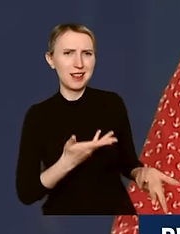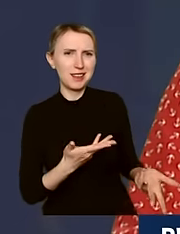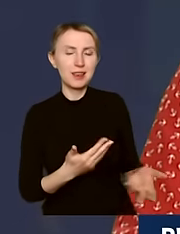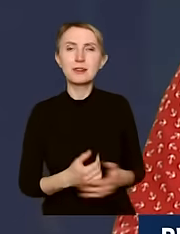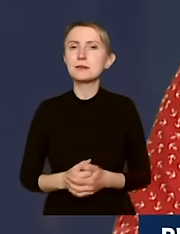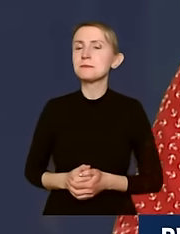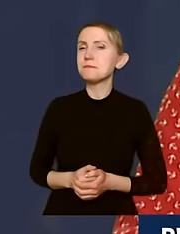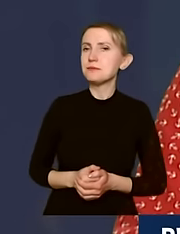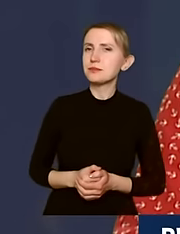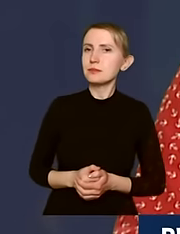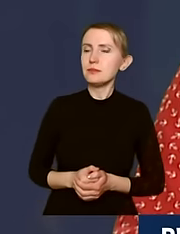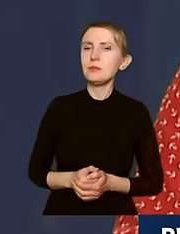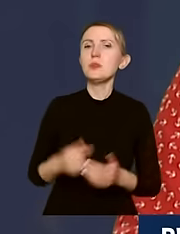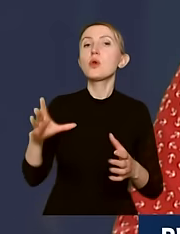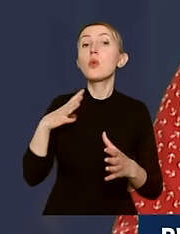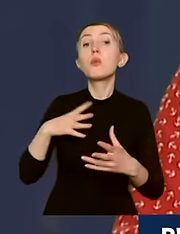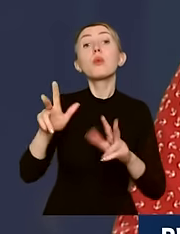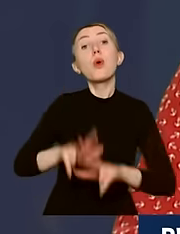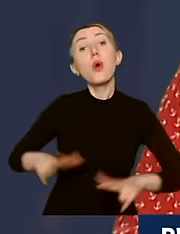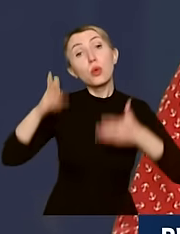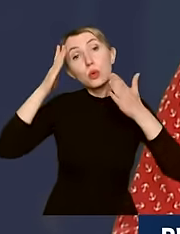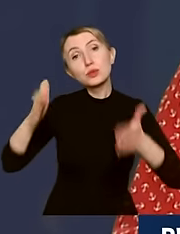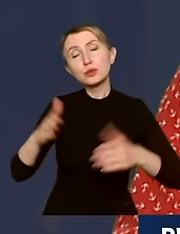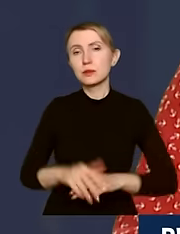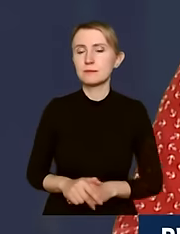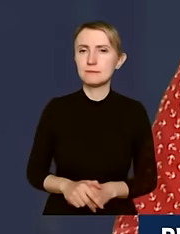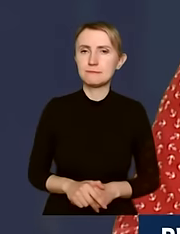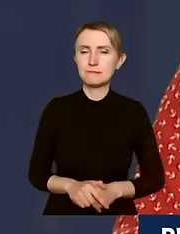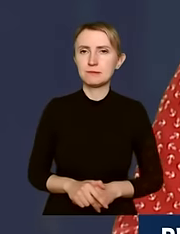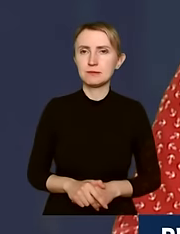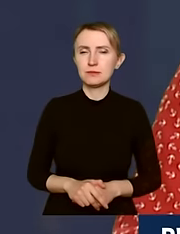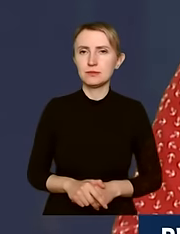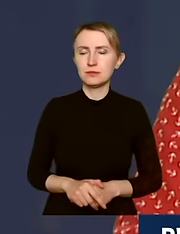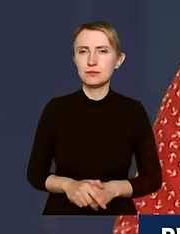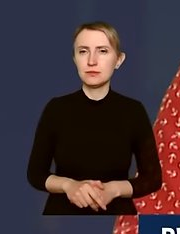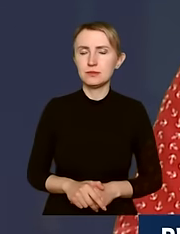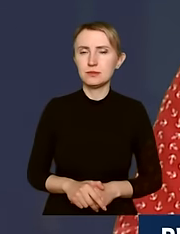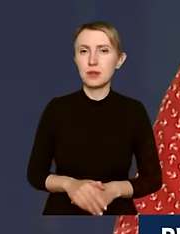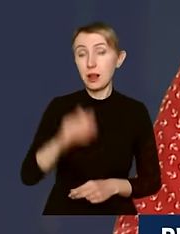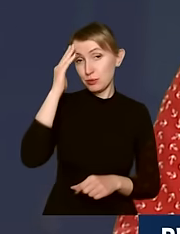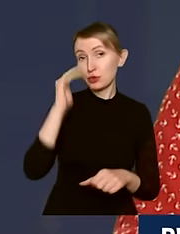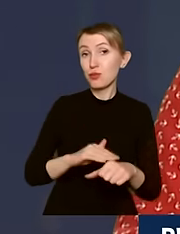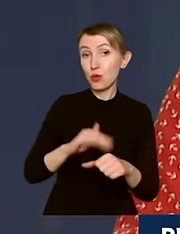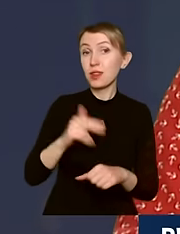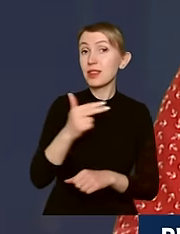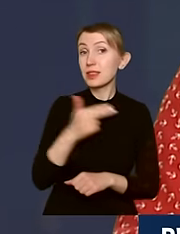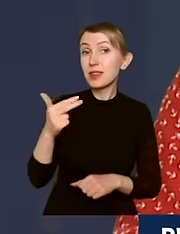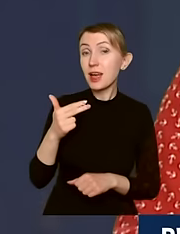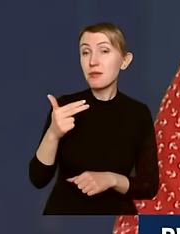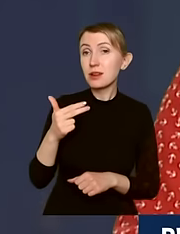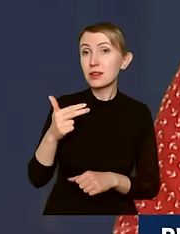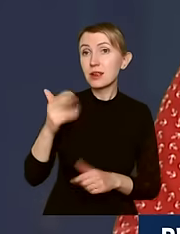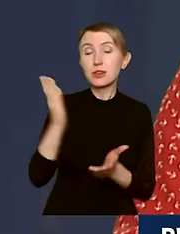w sklepach, a nie chodziło muszą pracować, żeby też mogli czas z rodziną. Chodziło o rodziny. No, ale przypomnę, że ten temat jakby spłycania tego do